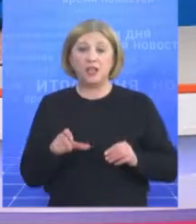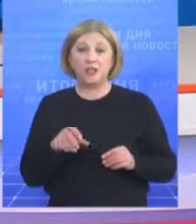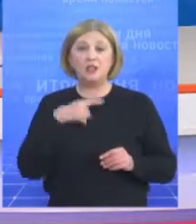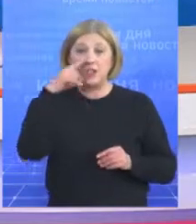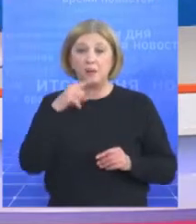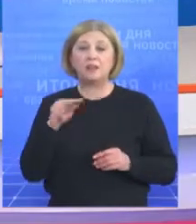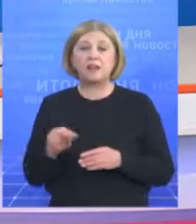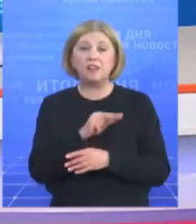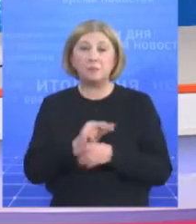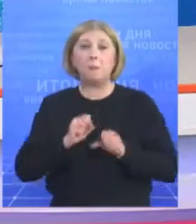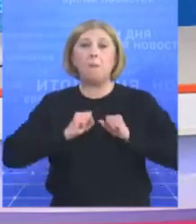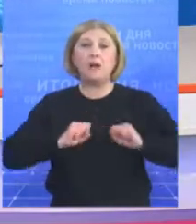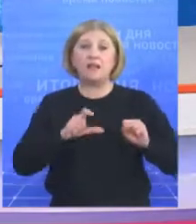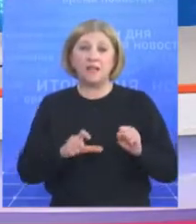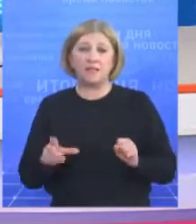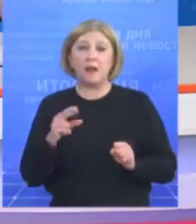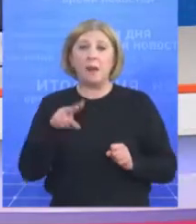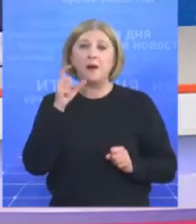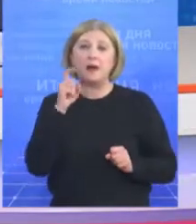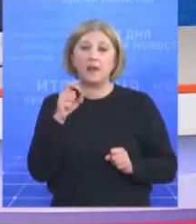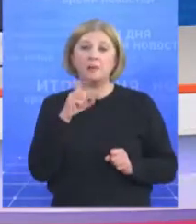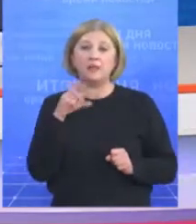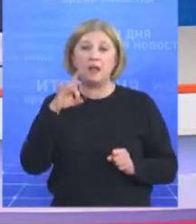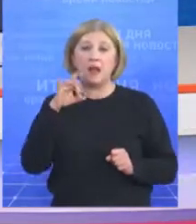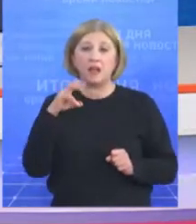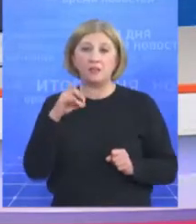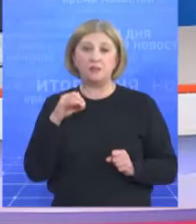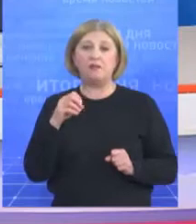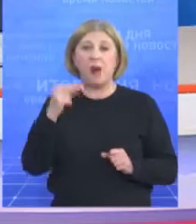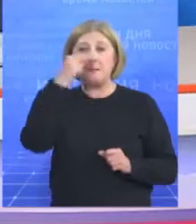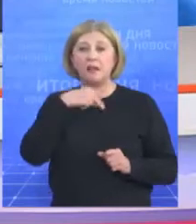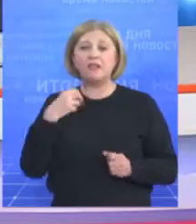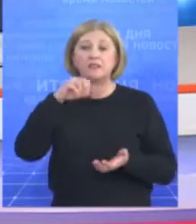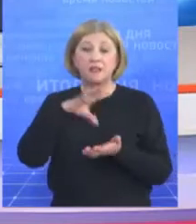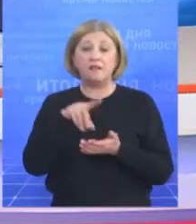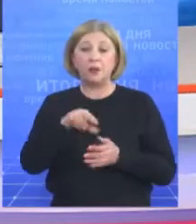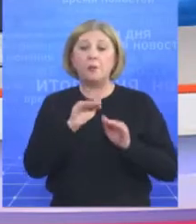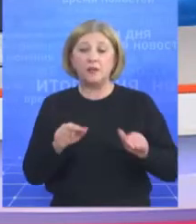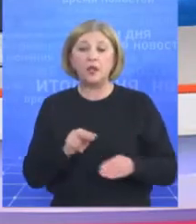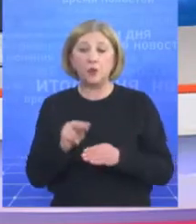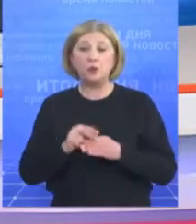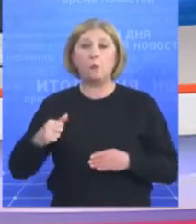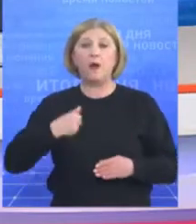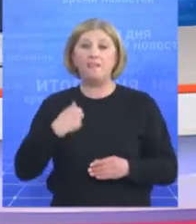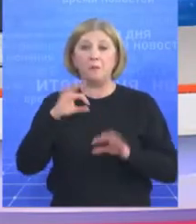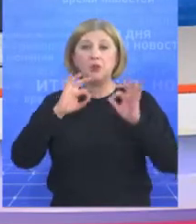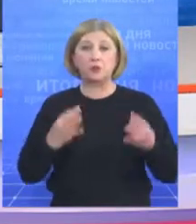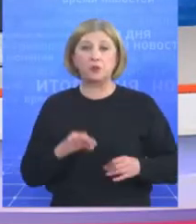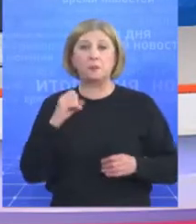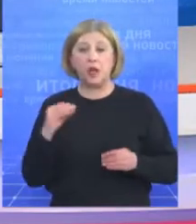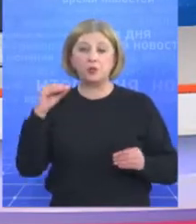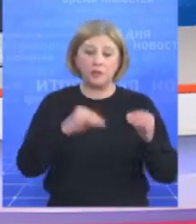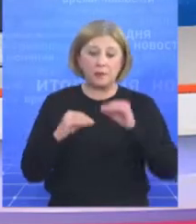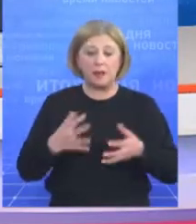Священники Челябинска воспитывают патриотизм. При храме Сергия Радонежского работает православный центр. В нем детей учат боевым искусствам. А еще